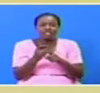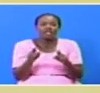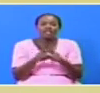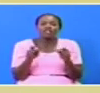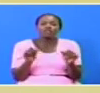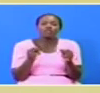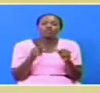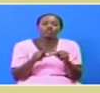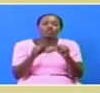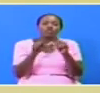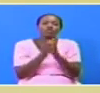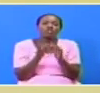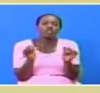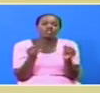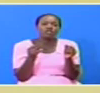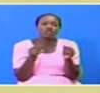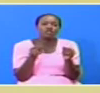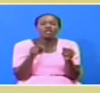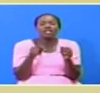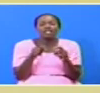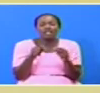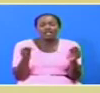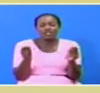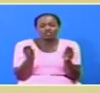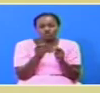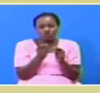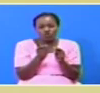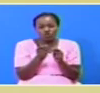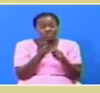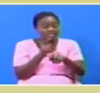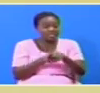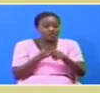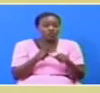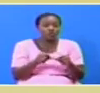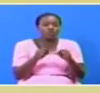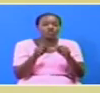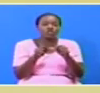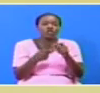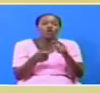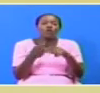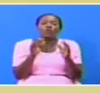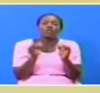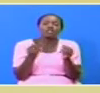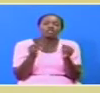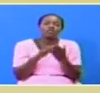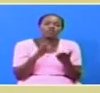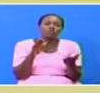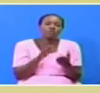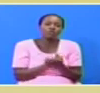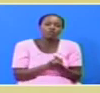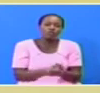taarifa za Mbiu ya KTN. Kwenye muda usio mrefu nitarejea tena, tuendelee na taarifa zaidi, usiende mbali.